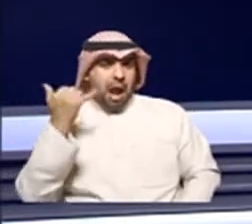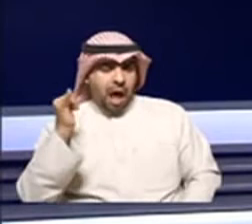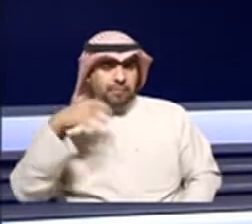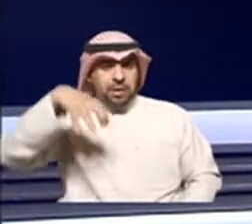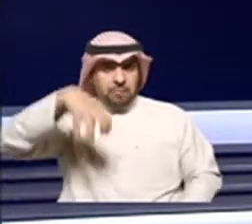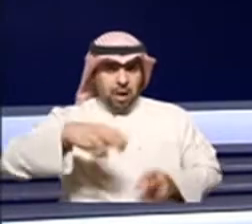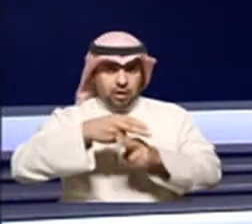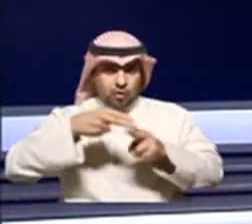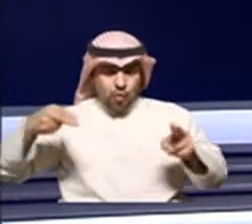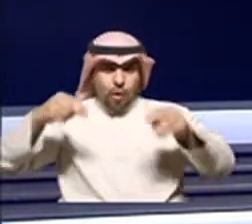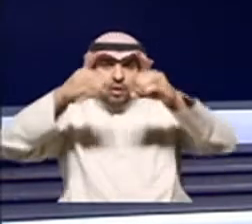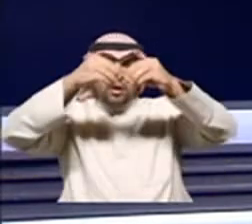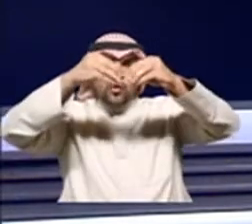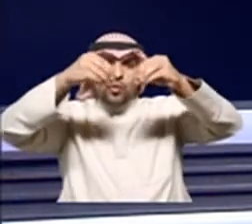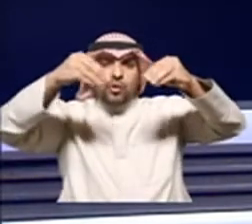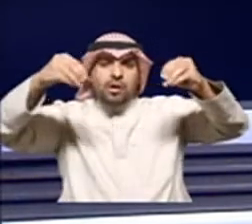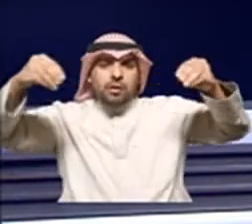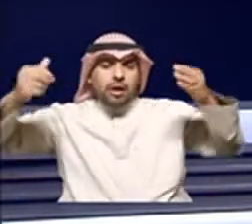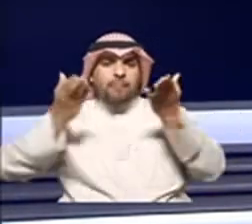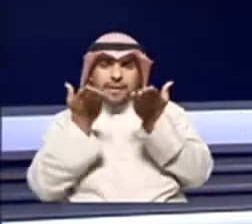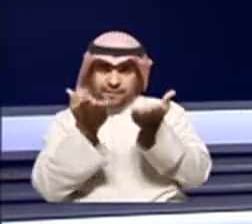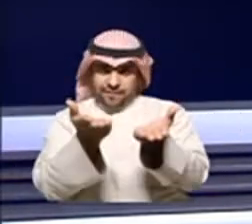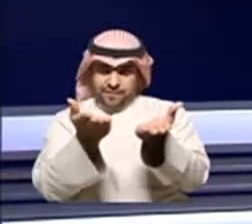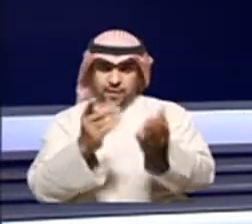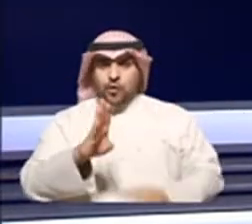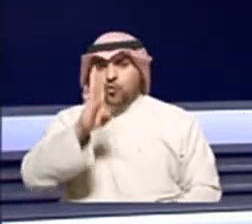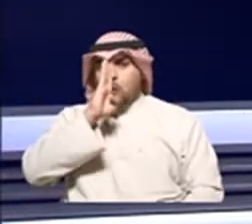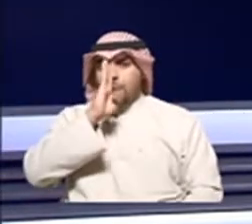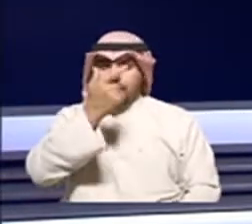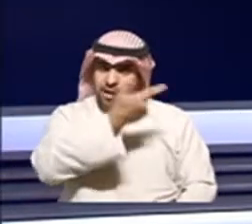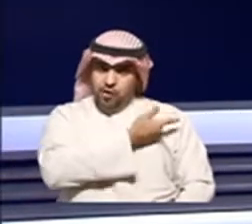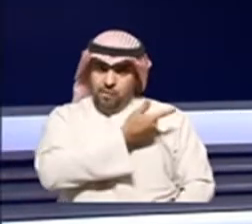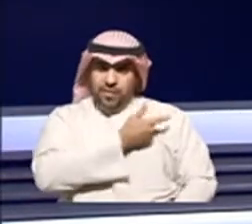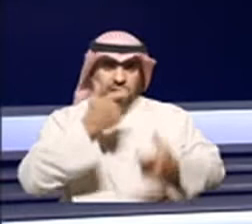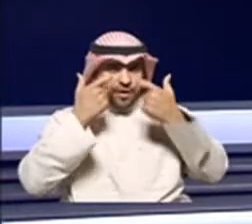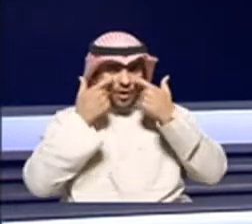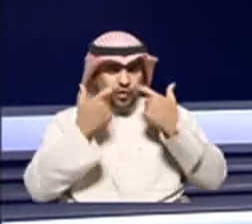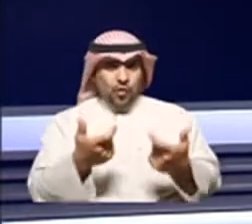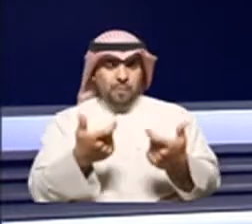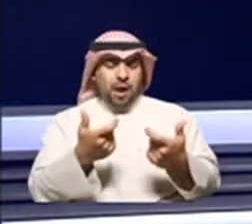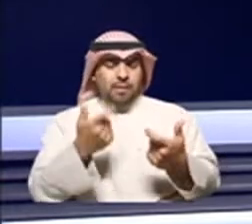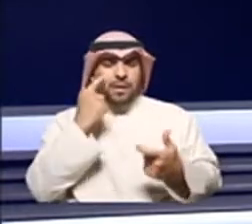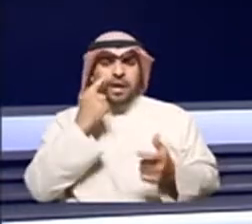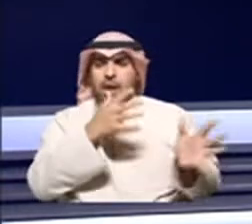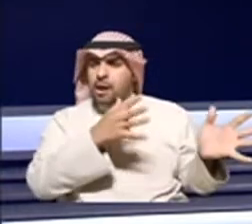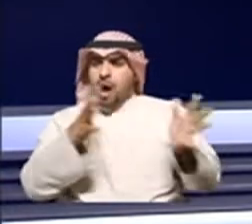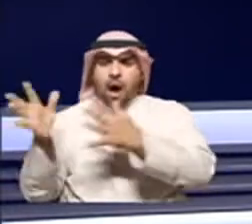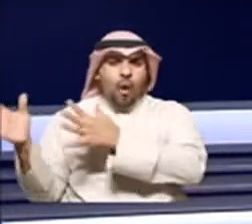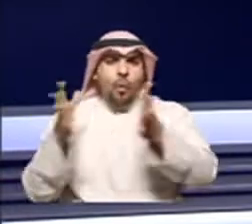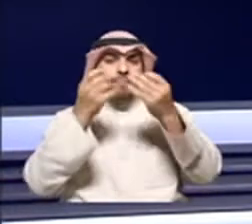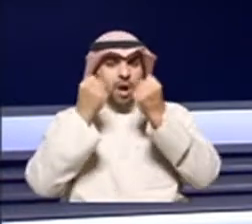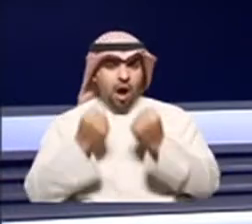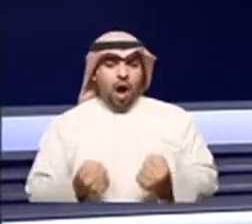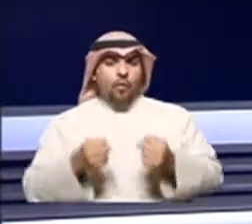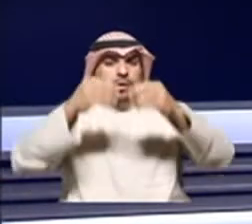الغبار حالة من عدم الاستقرار متوقع أنها تكون موجودة ويانا في يوم الاثنين والثلاثاء وتستمر إلى يوم الأربعاء. نتعرف على أجواءنا أكثر. حاليا